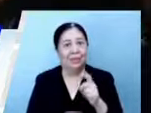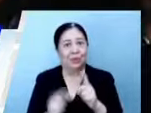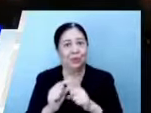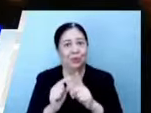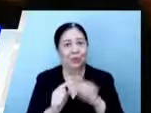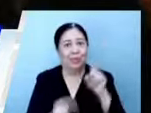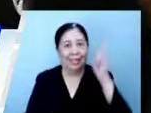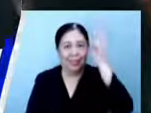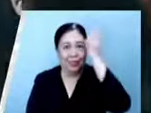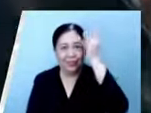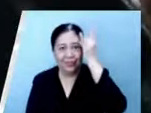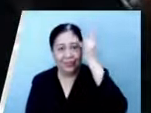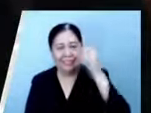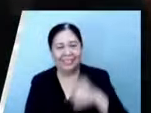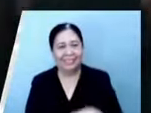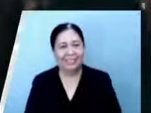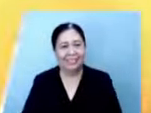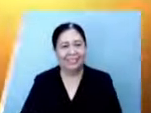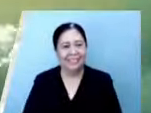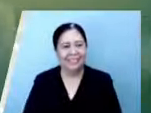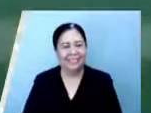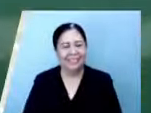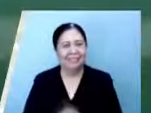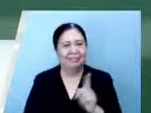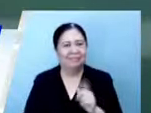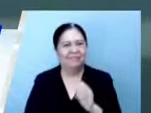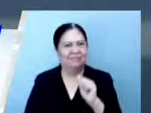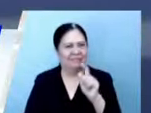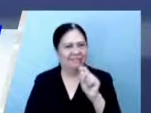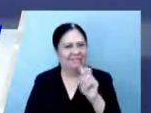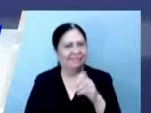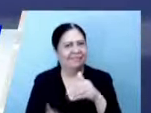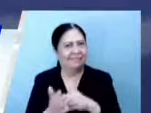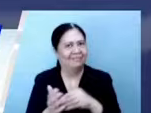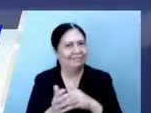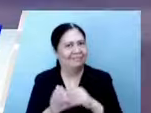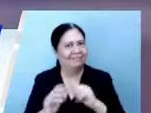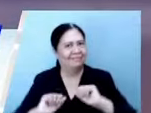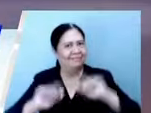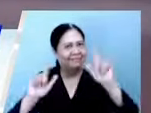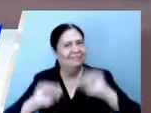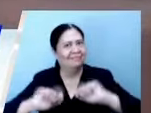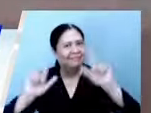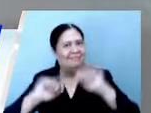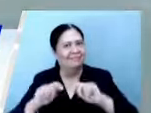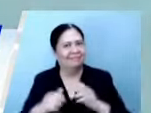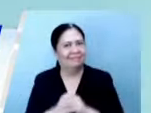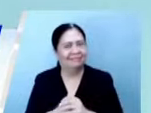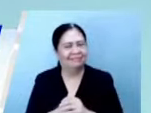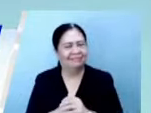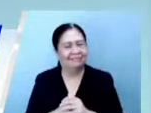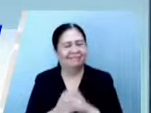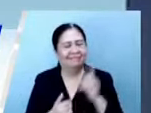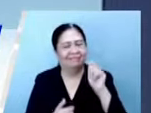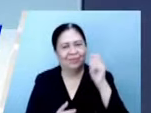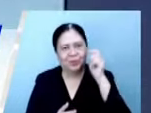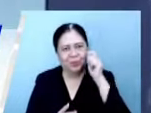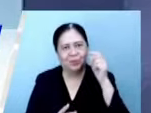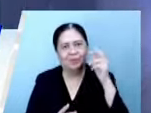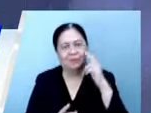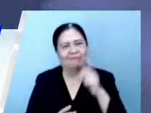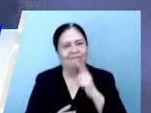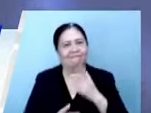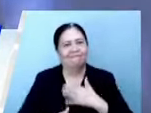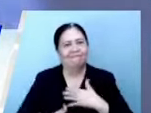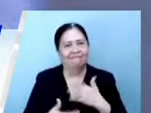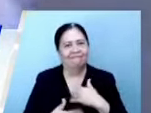wifi? Bukod sa pagiging active na ulit sa social media, wala na raw mahihiling pa si Tom sa kanyang pagbabalik